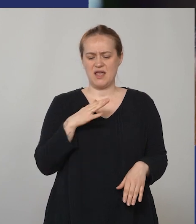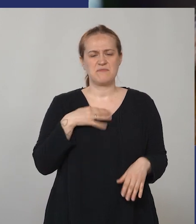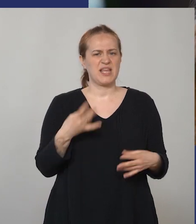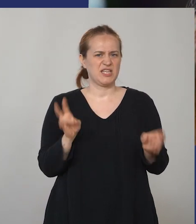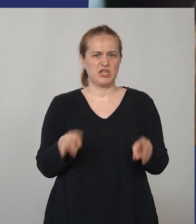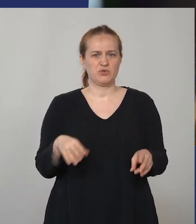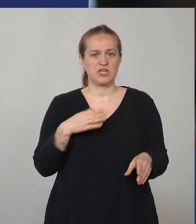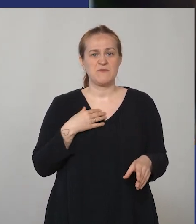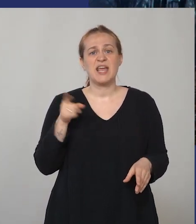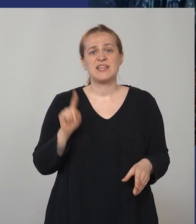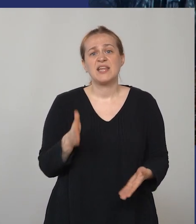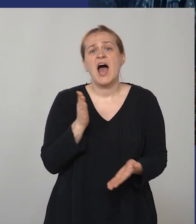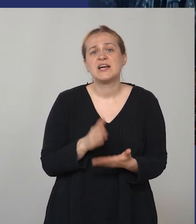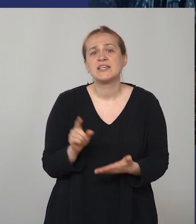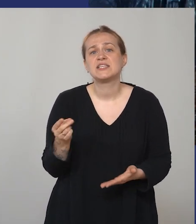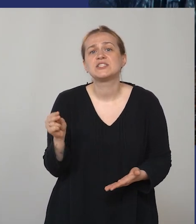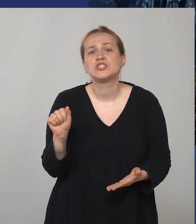чем заняться. До свидания.